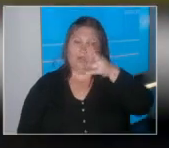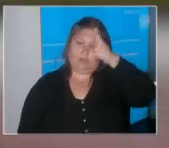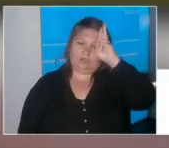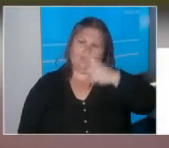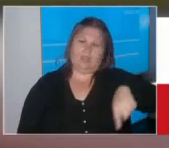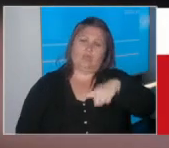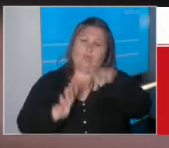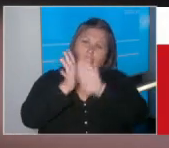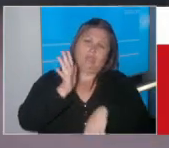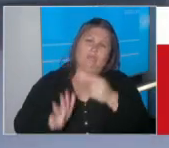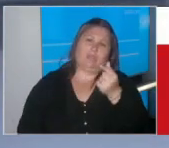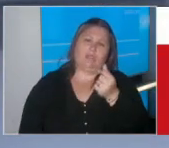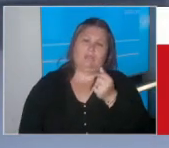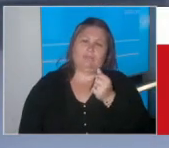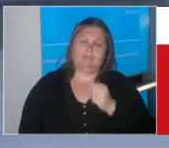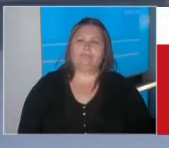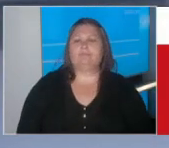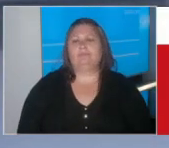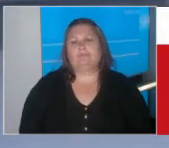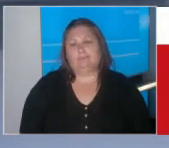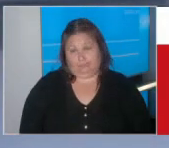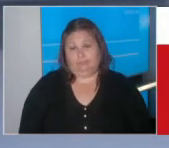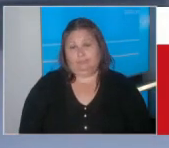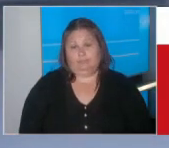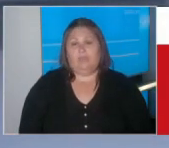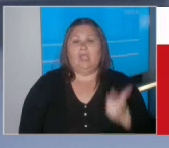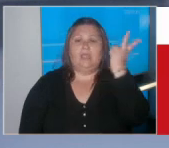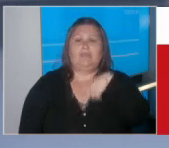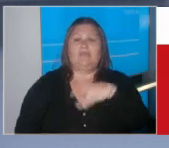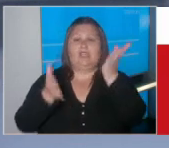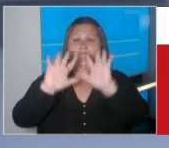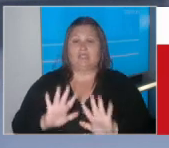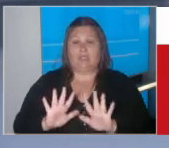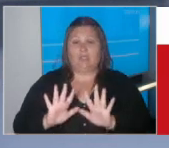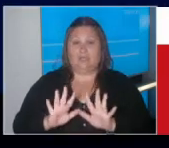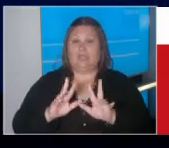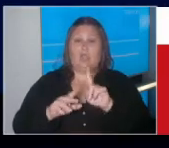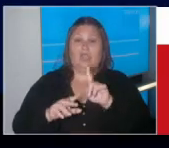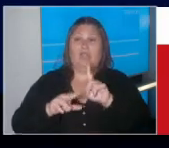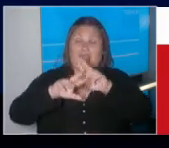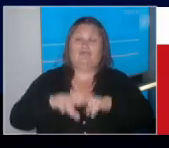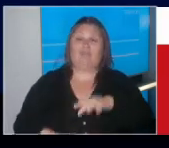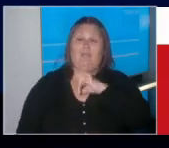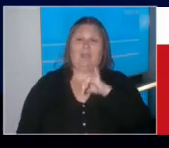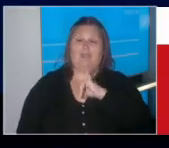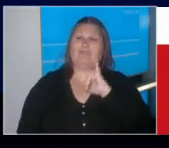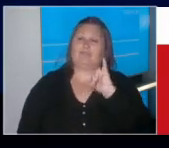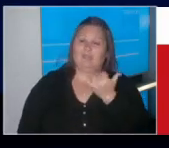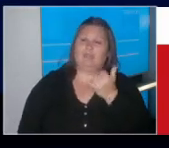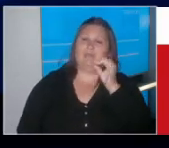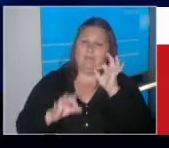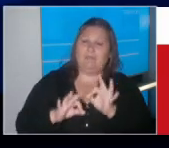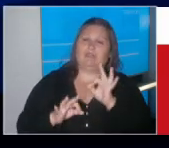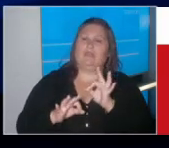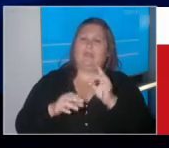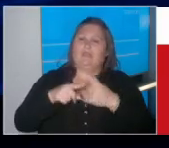ואנחנו נוריד את המחירים. אני מבינה שהסרטון הזה לא נשאר ללא מענה. כן, הסנטימנט הכלכלי הוא תמיד סנטימנט